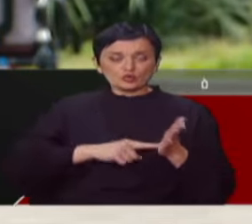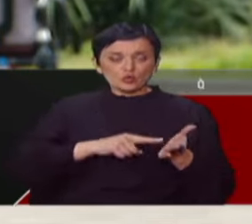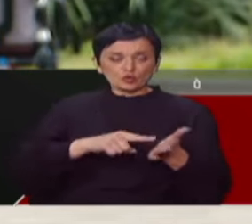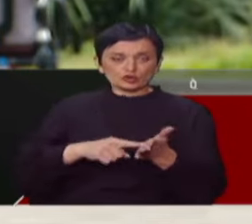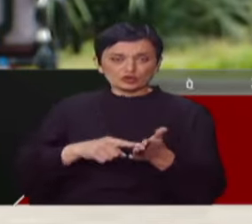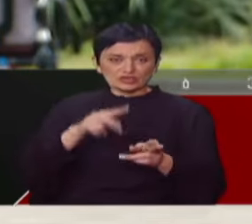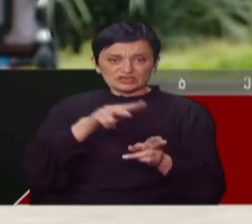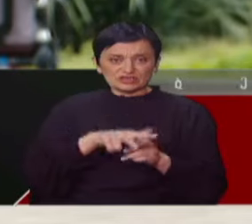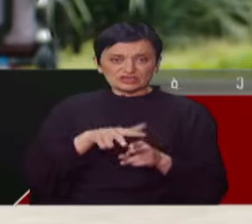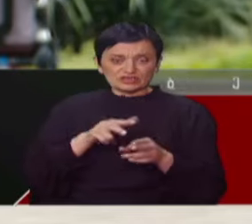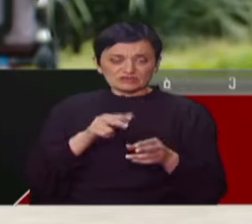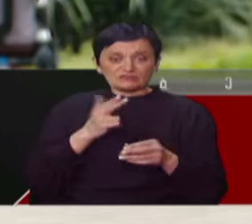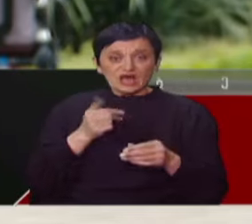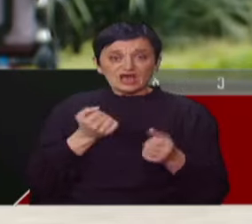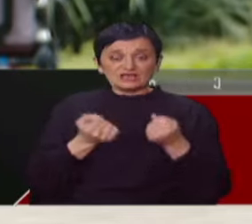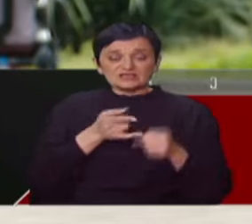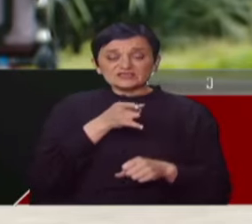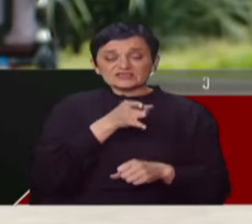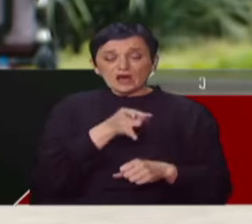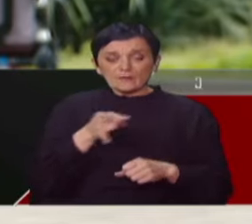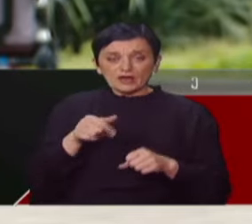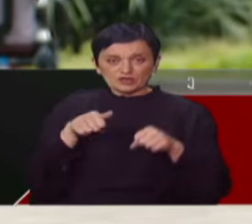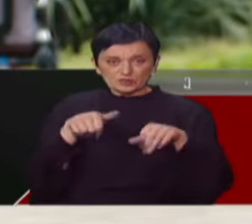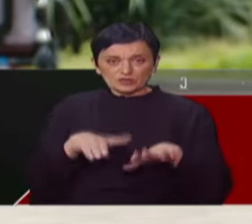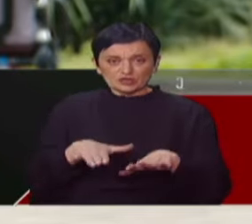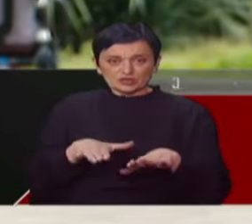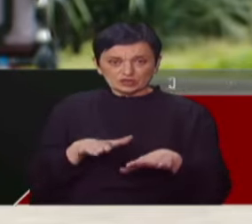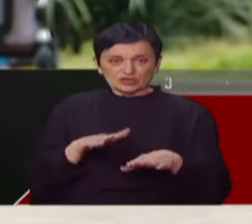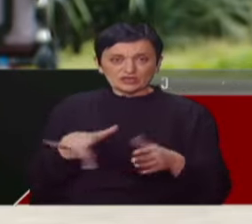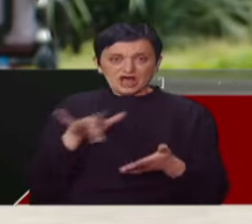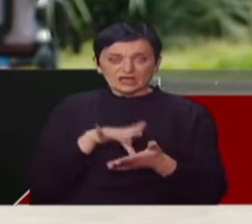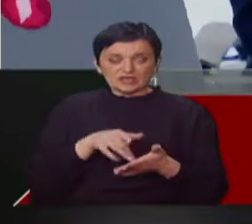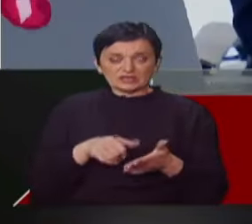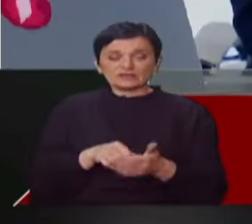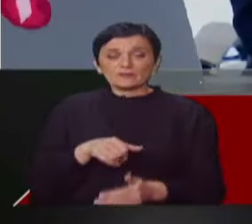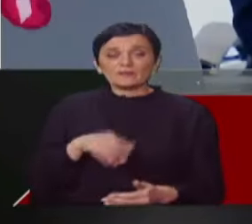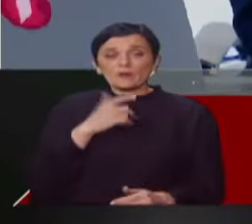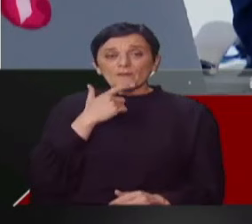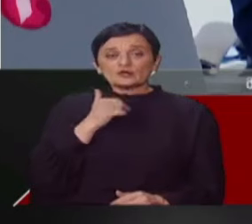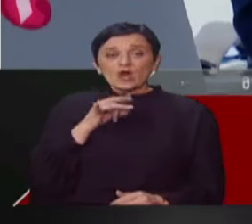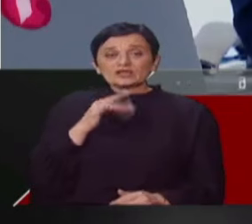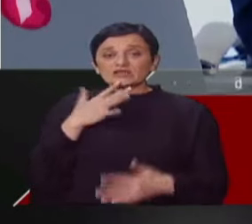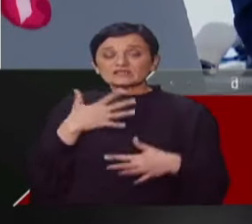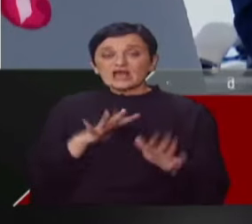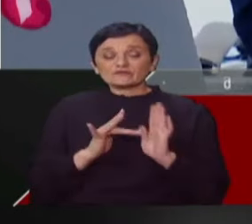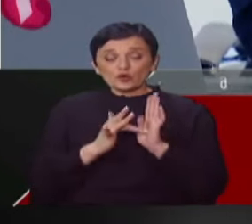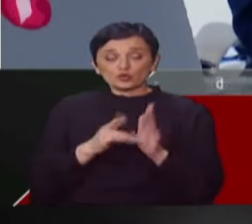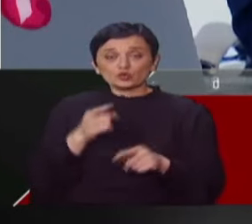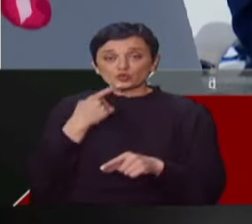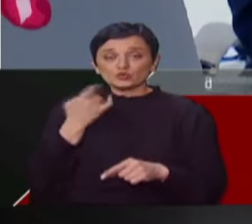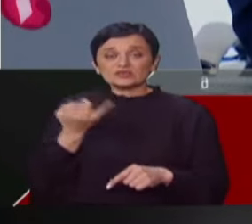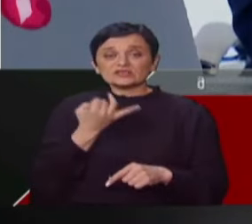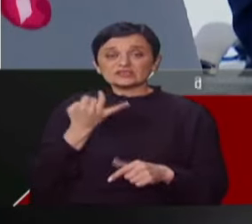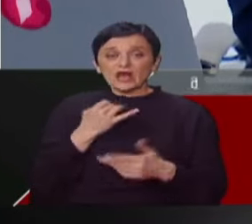და საპარკინგე ნაწილში მიღებულ გადაწყვეტილებებში შეეხიდება ქალაქს. ბატონო არჩილ, საზღვაო ტურისტული სეზონი ახსენეთ, საინტერესო